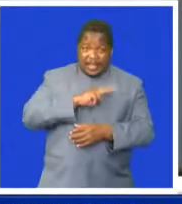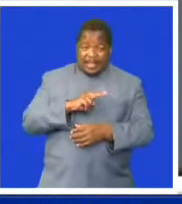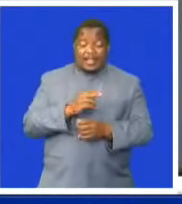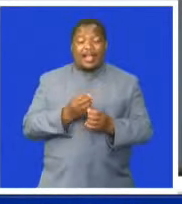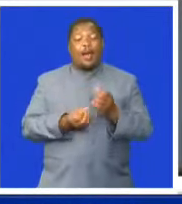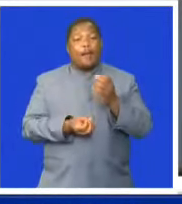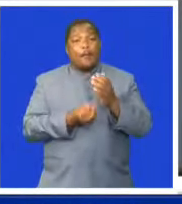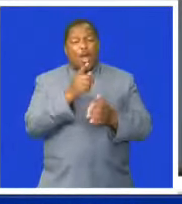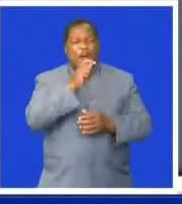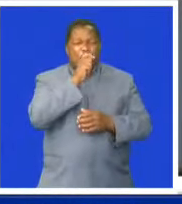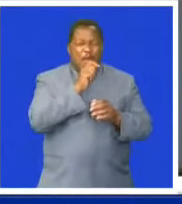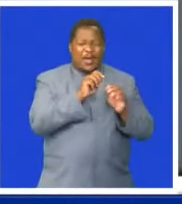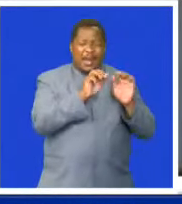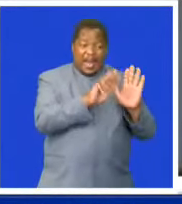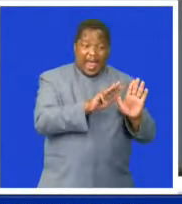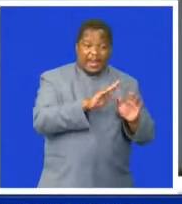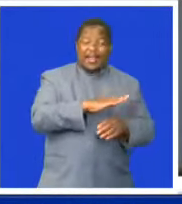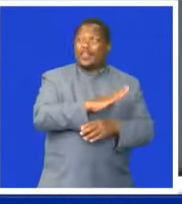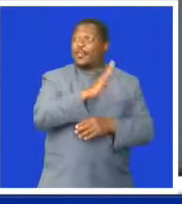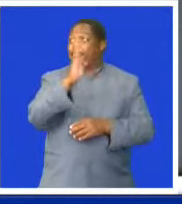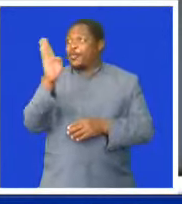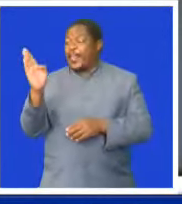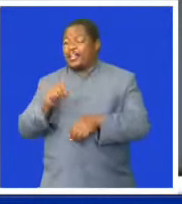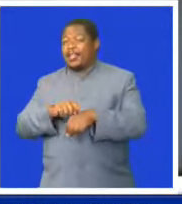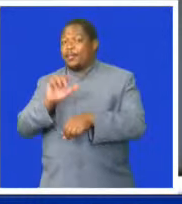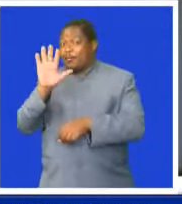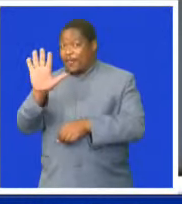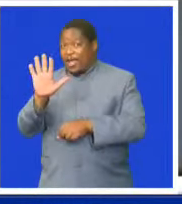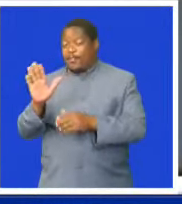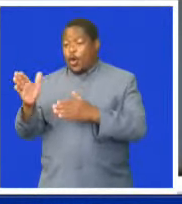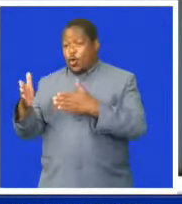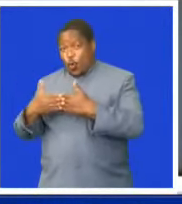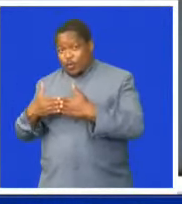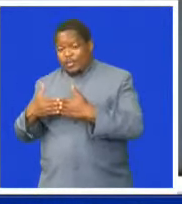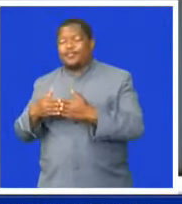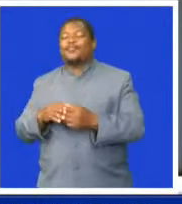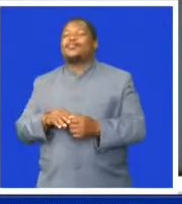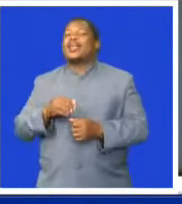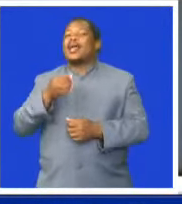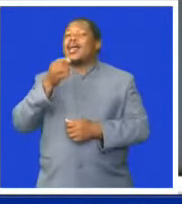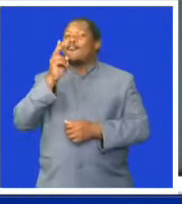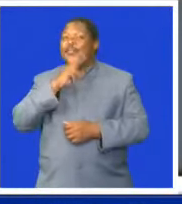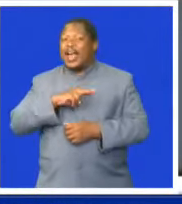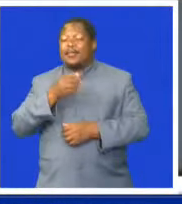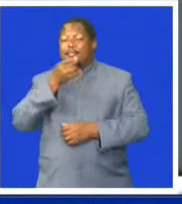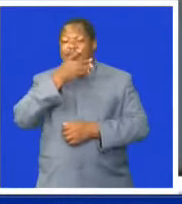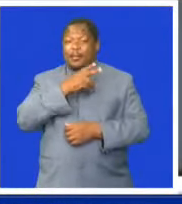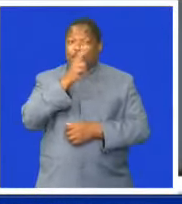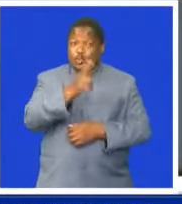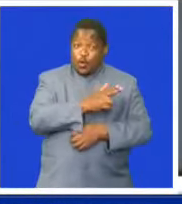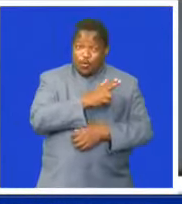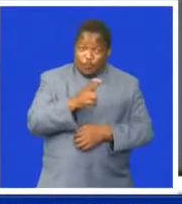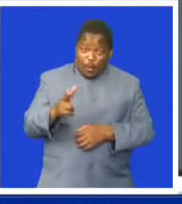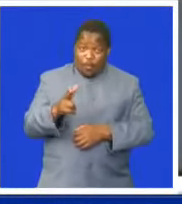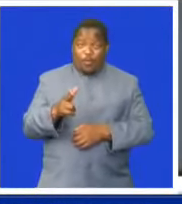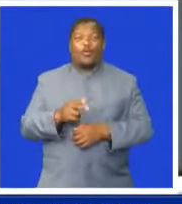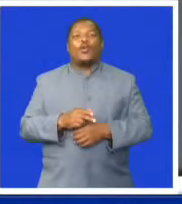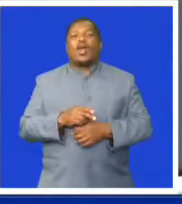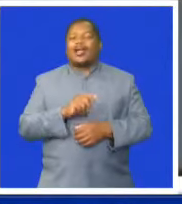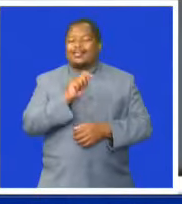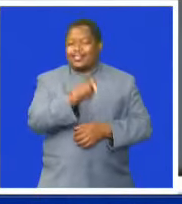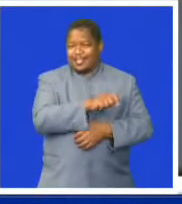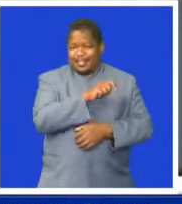le social distancing la ikhathi emabhizinisini iqhubeke imaintainwe naloko ukuthi itshwala abusathengiswa unathi uhlale